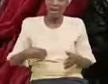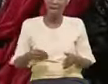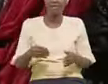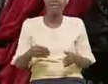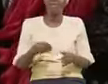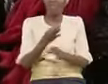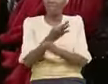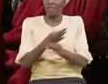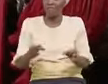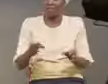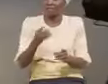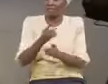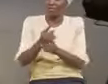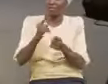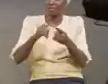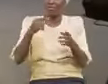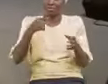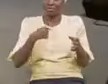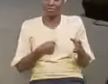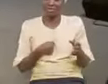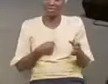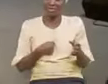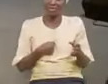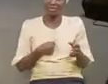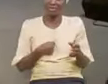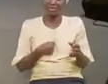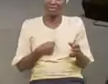Bena wòatsɔ agbe kple afiatsotso anam.